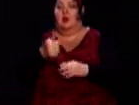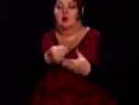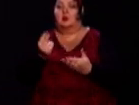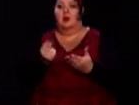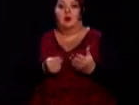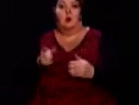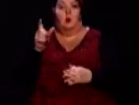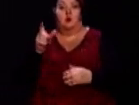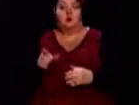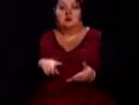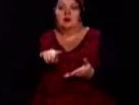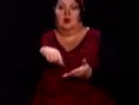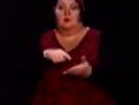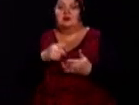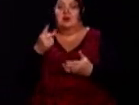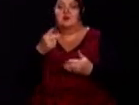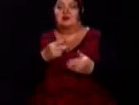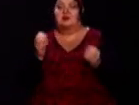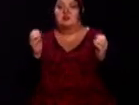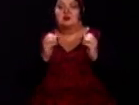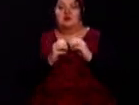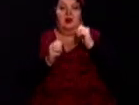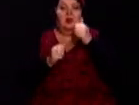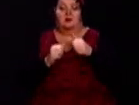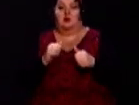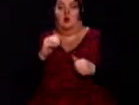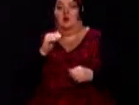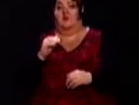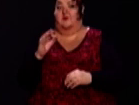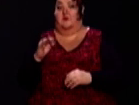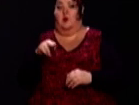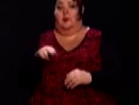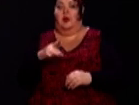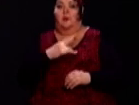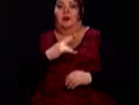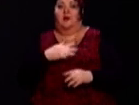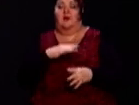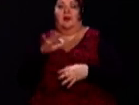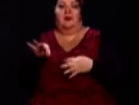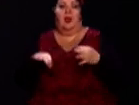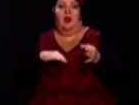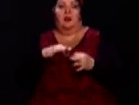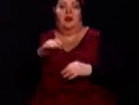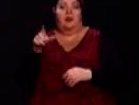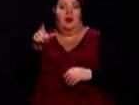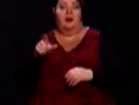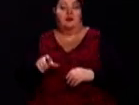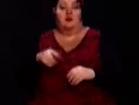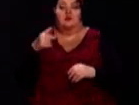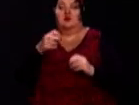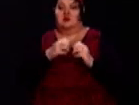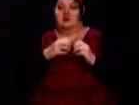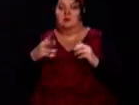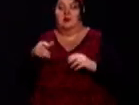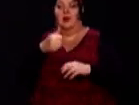З 2010 року – фізична особа-підприємець, приватний архітектор. З 2015 року – голова наглядової